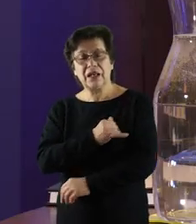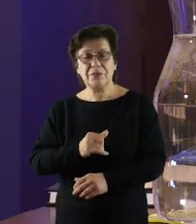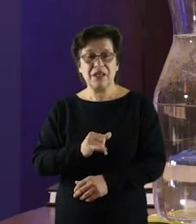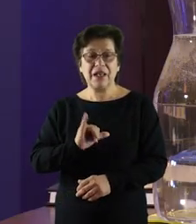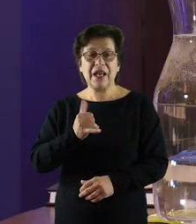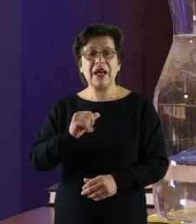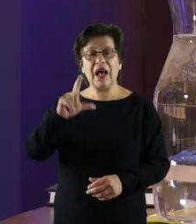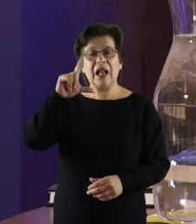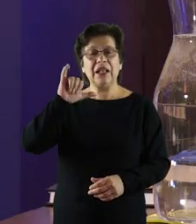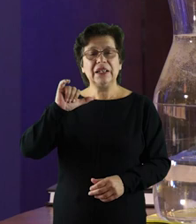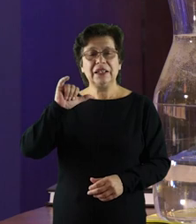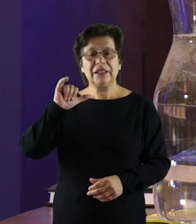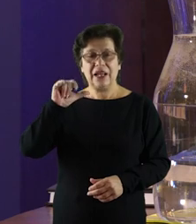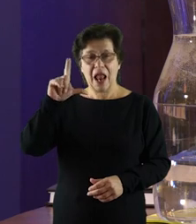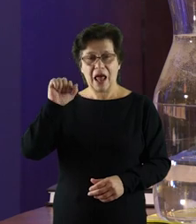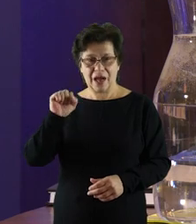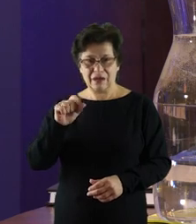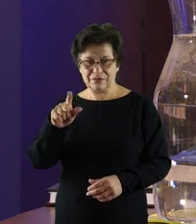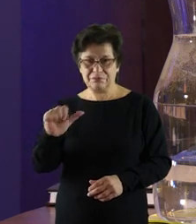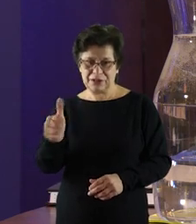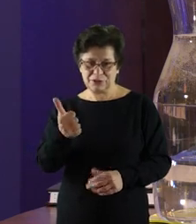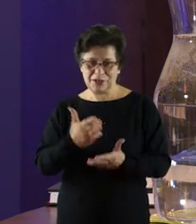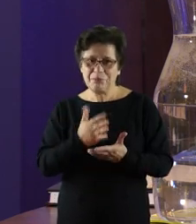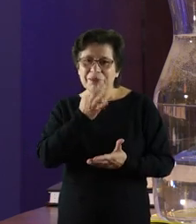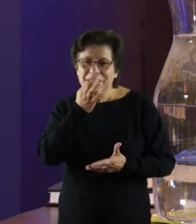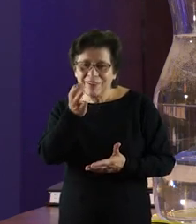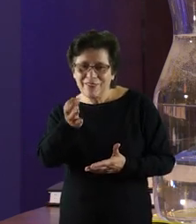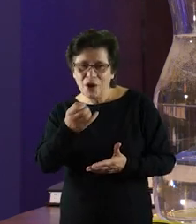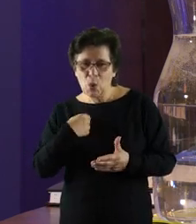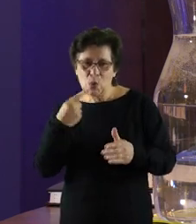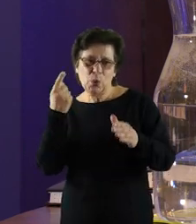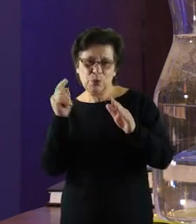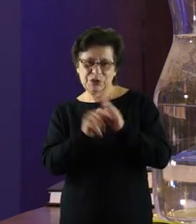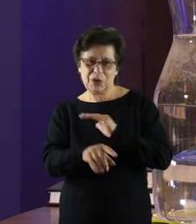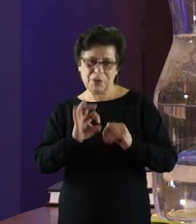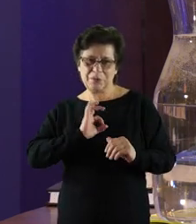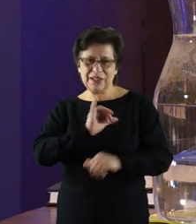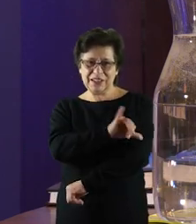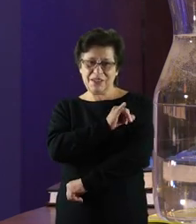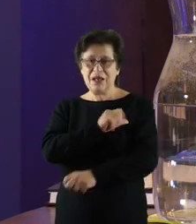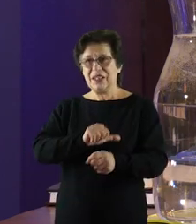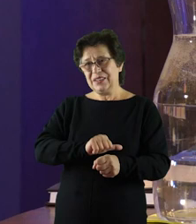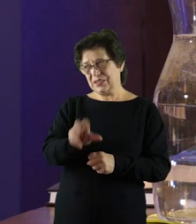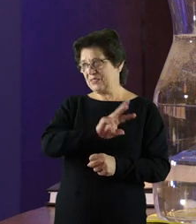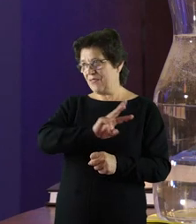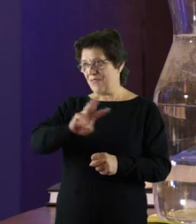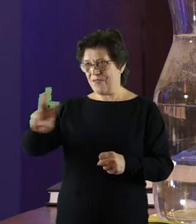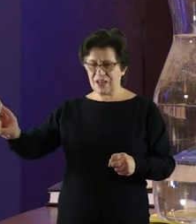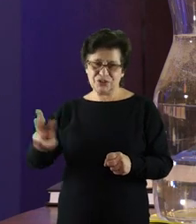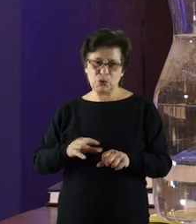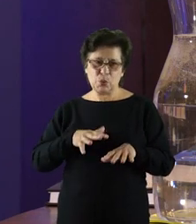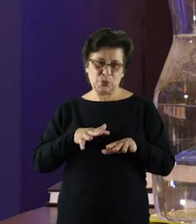Lila. Aha, właśnie, bo Lila pytała jako pierwsza, więc tylko mi uciekło, wybaczcie, jest was dzisiaj cały